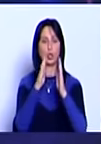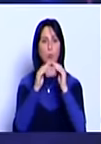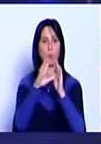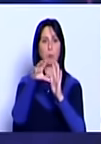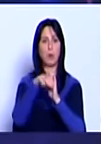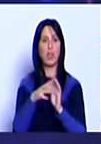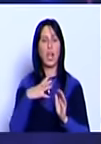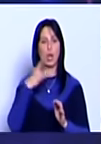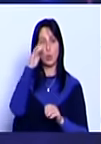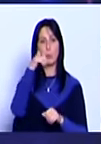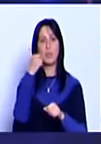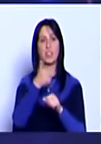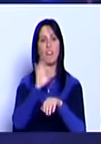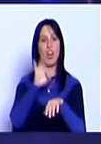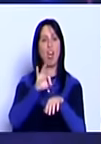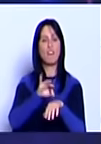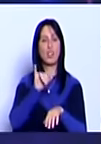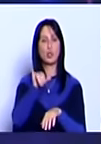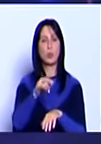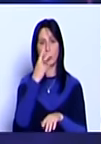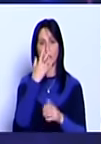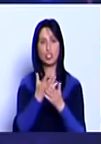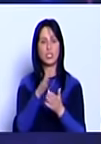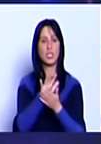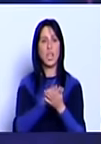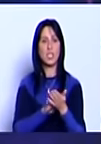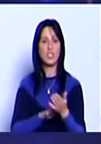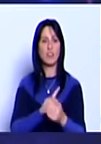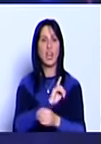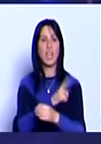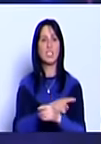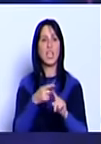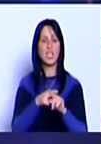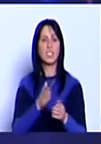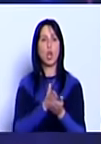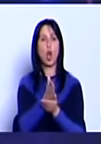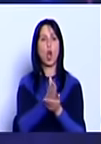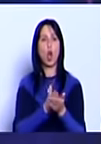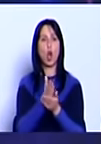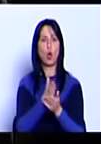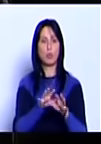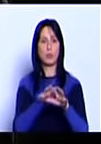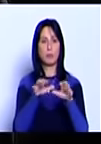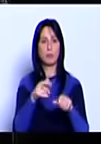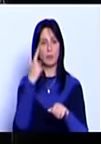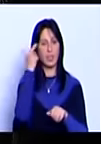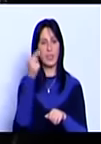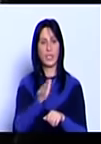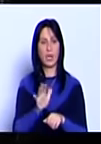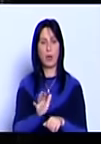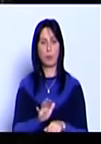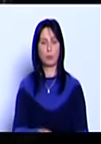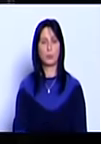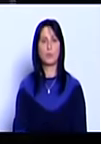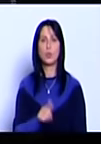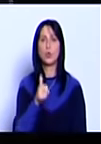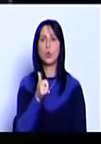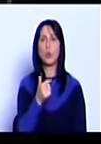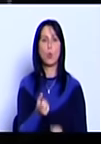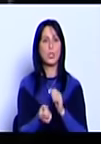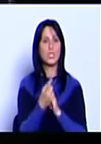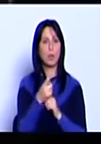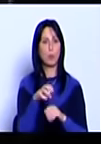ქართული ოცნების მთავარი ავადმყოფობა როგორც ჩანს გაგრძელდება და გაძლიერდება, ეს არის ქრონიკული დილეტანტიზმი. აი, როგორ ფიქრობთ, როგორ